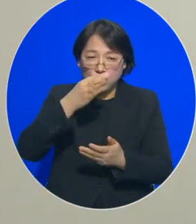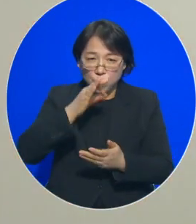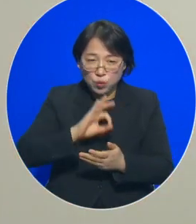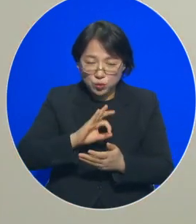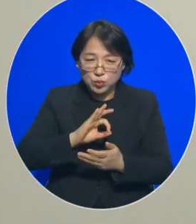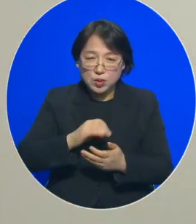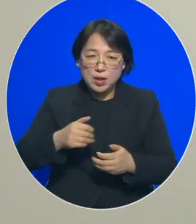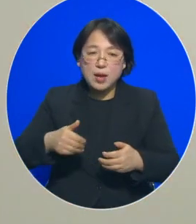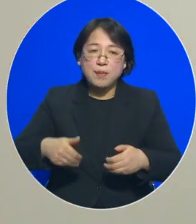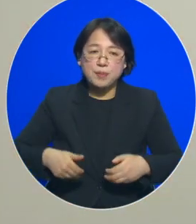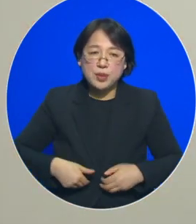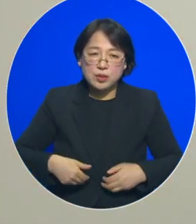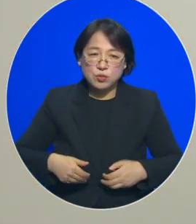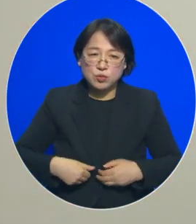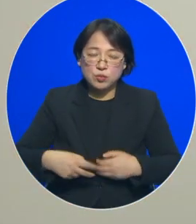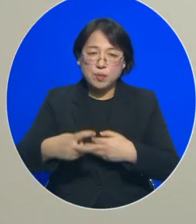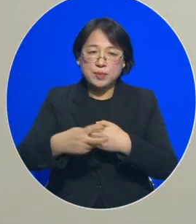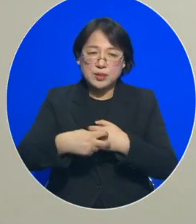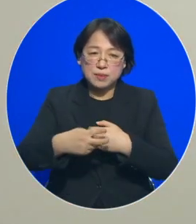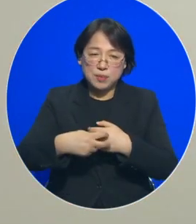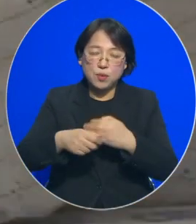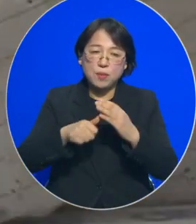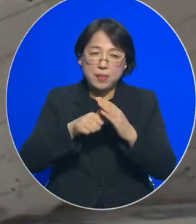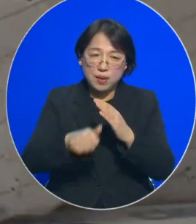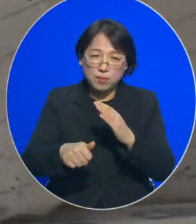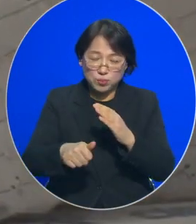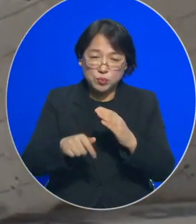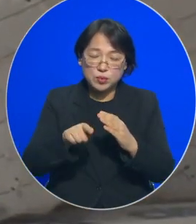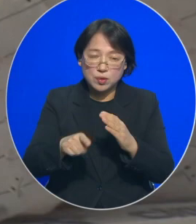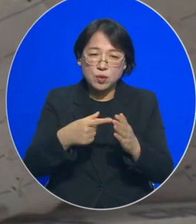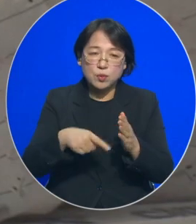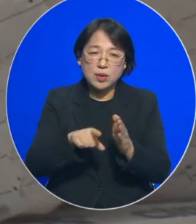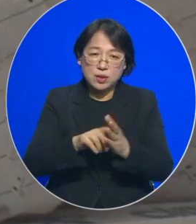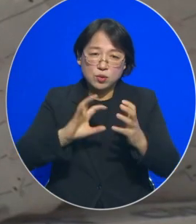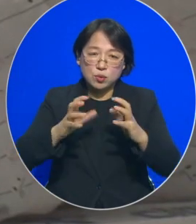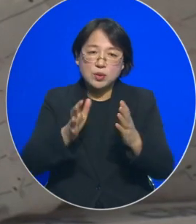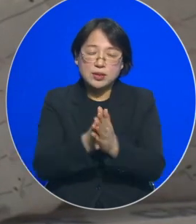의료 확충을 위한 본격 논의에 들어갑니다. KTV 박지선입니다.